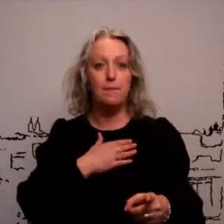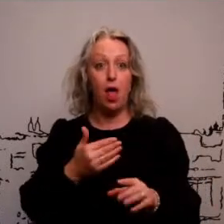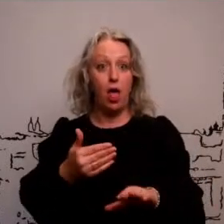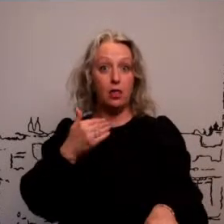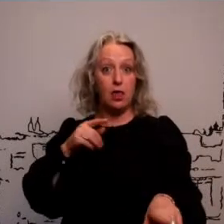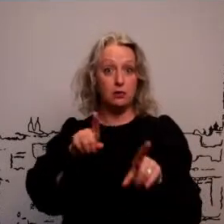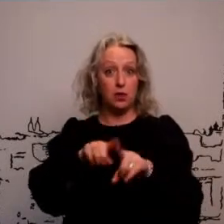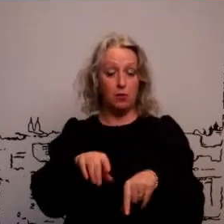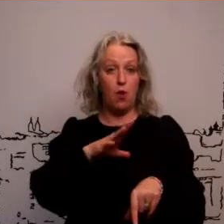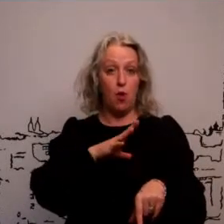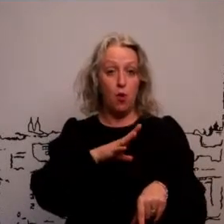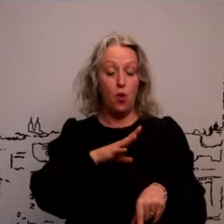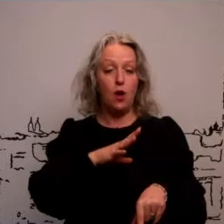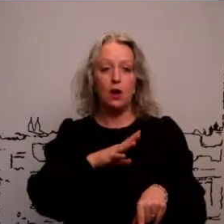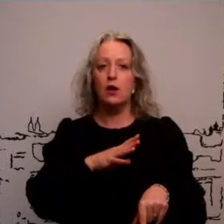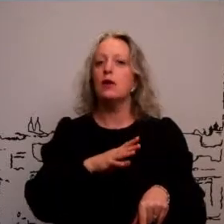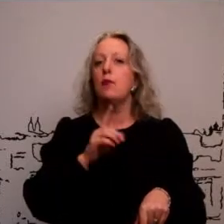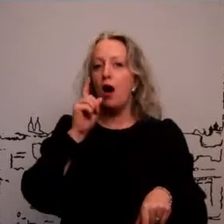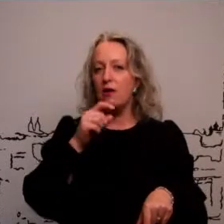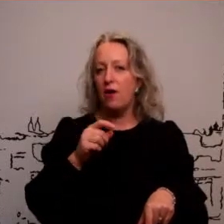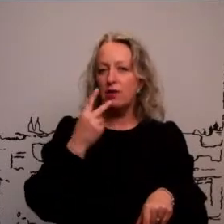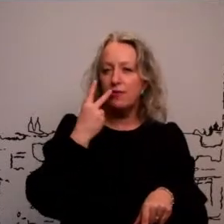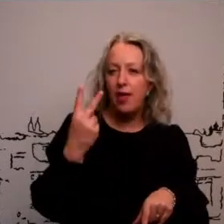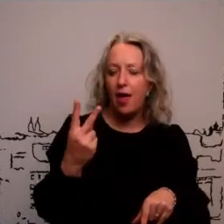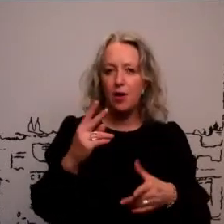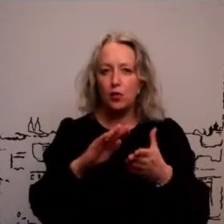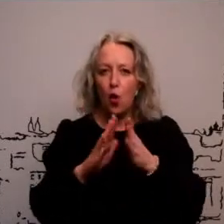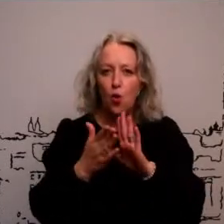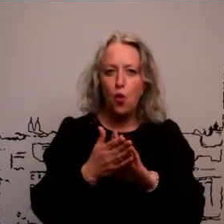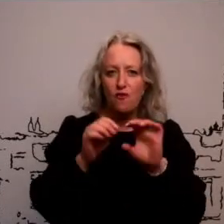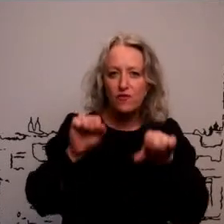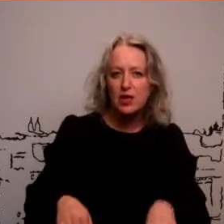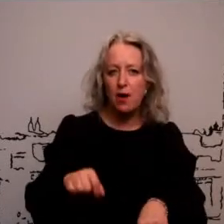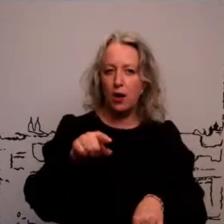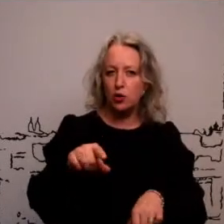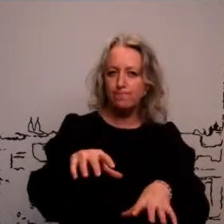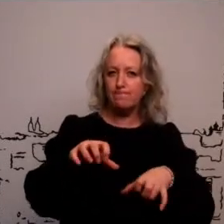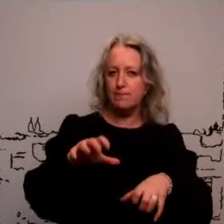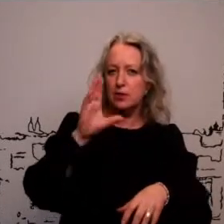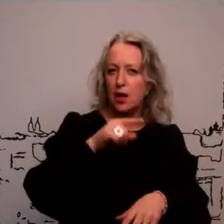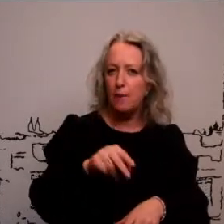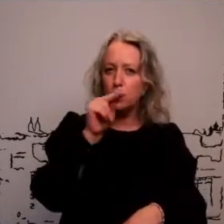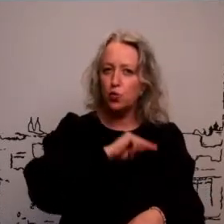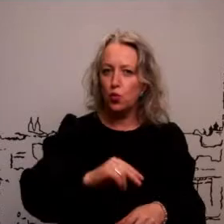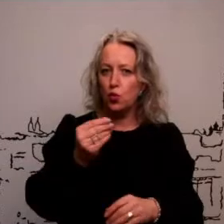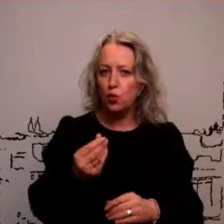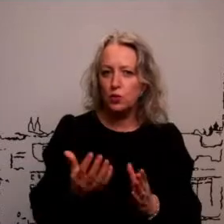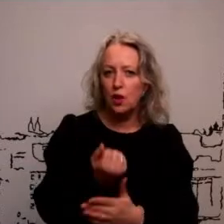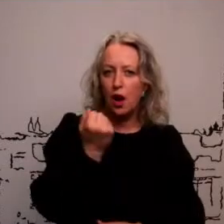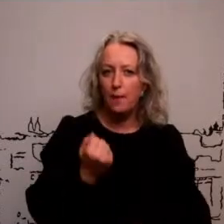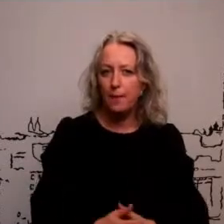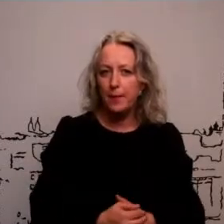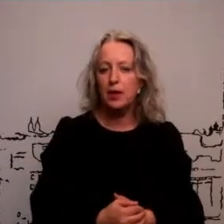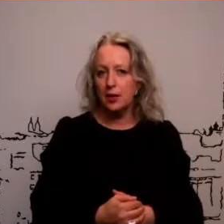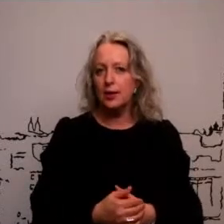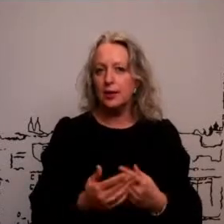paraku näevad nad ka siin sellist võimalust kuidagi noh, ilmselt ikkagi tulu ju teenida. Et ega siin